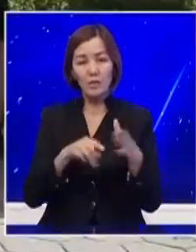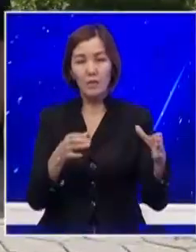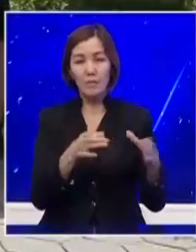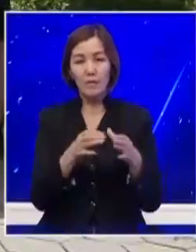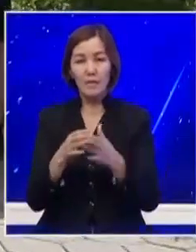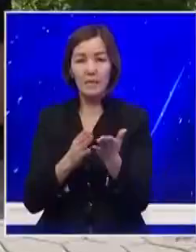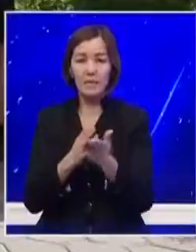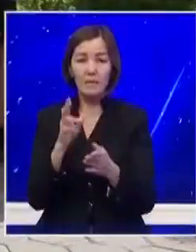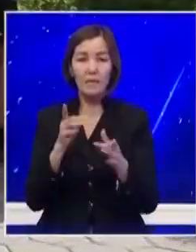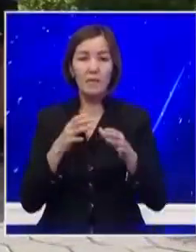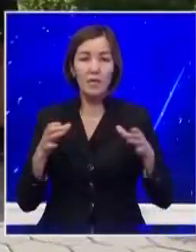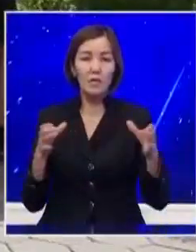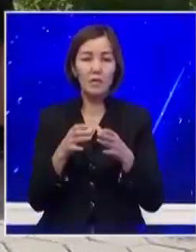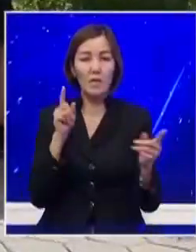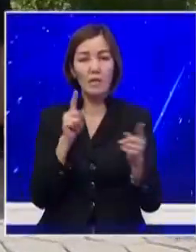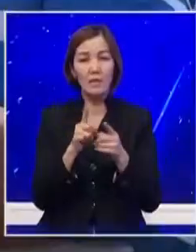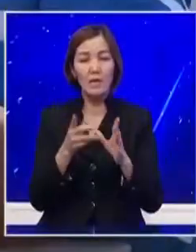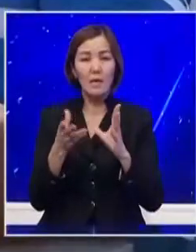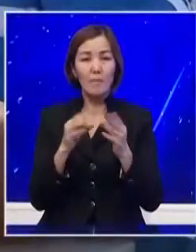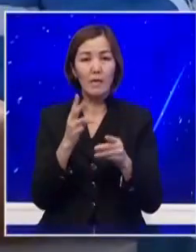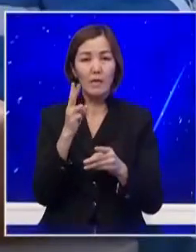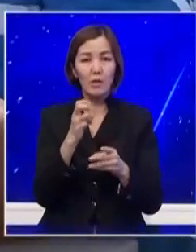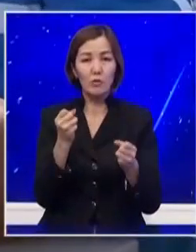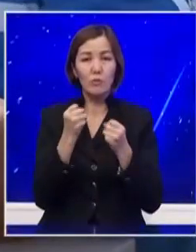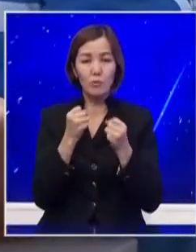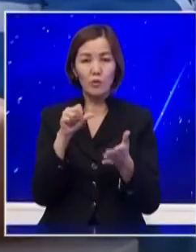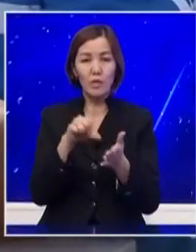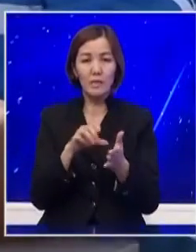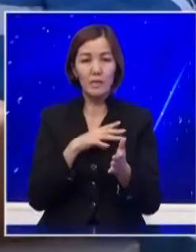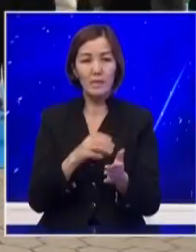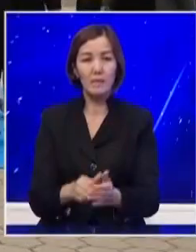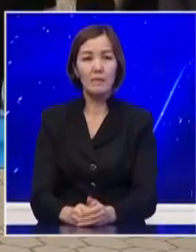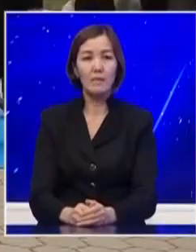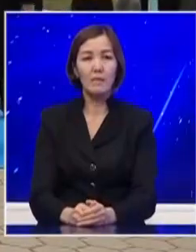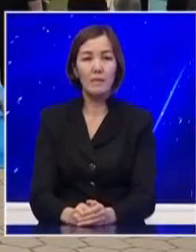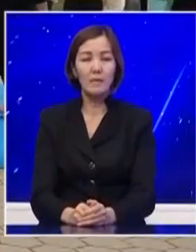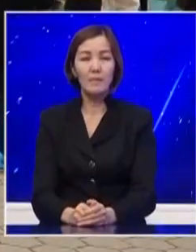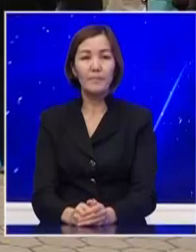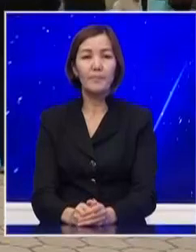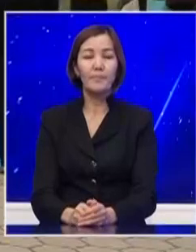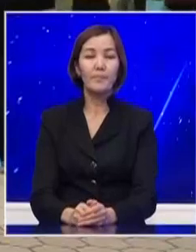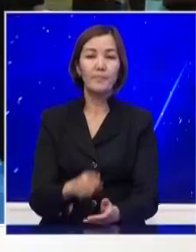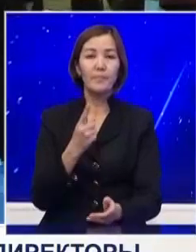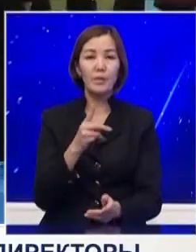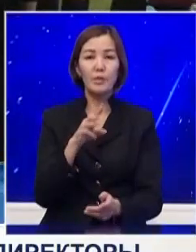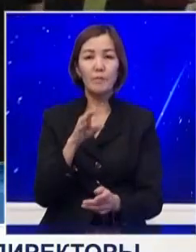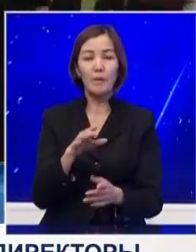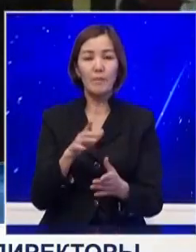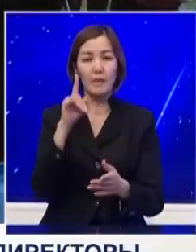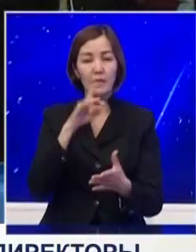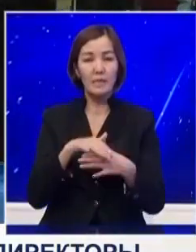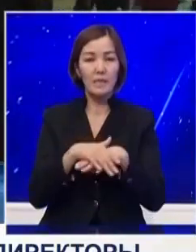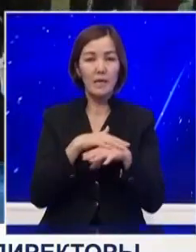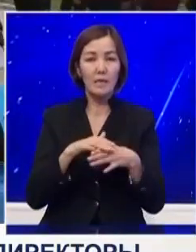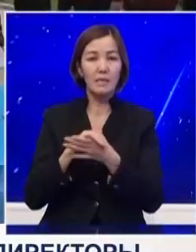бірлестіктің қызметкерлері жиналды. Барлығы 200-ге жуық спортшы қатысты. Бұл шара 1 мамыр Қазақстан халқының ынтымағы бірлігі